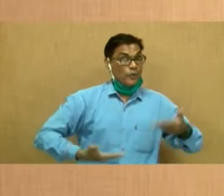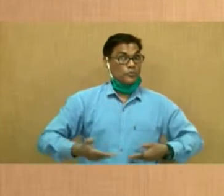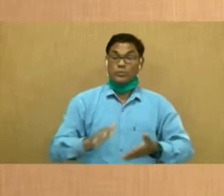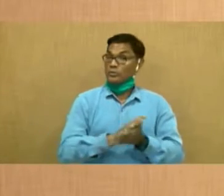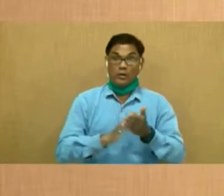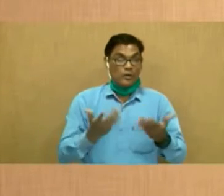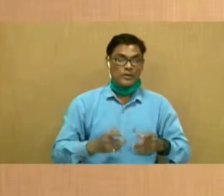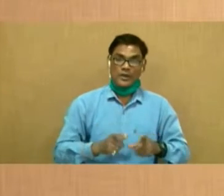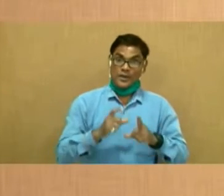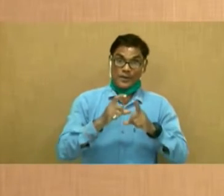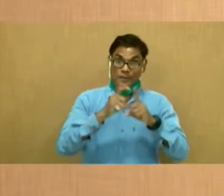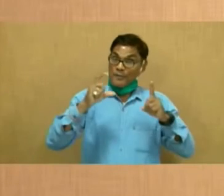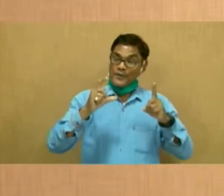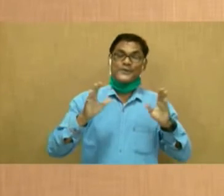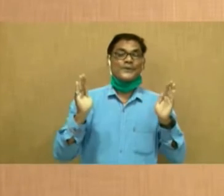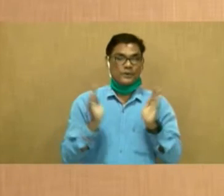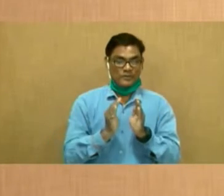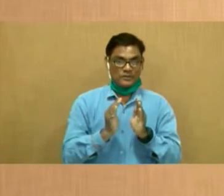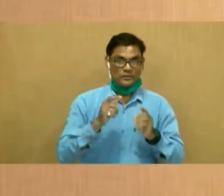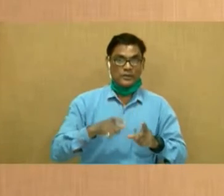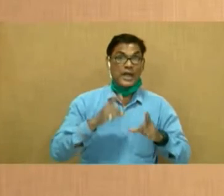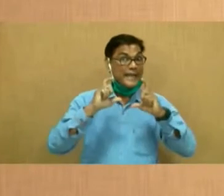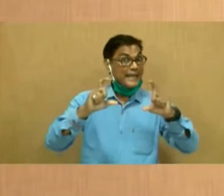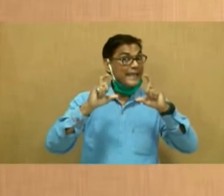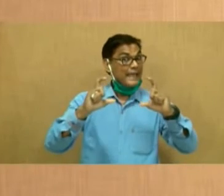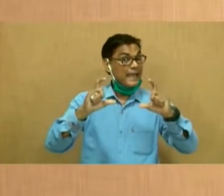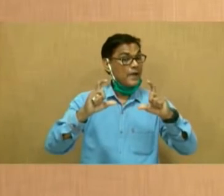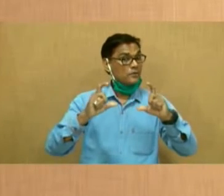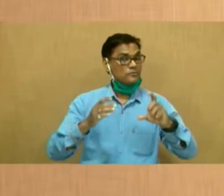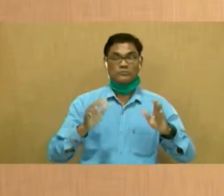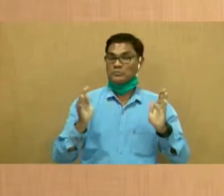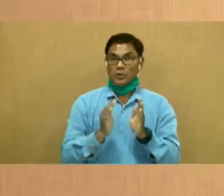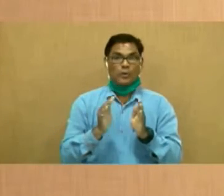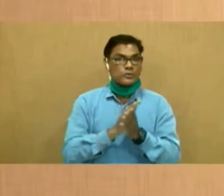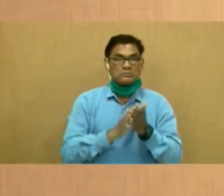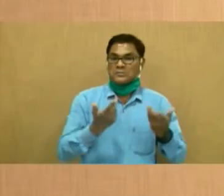ବିଗିଡ଼େ ତେବେ ସରକାର କଠୋର ନିଷ୍ପତ୍ତି ଗ୍ରହଣ କରିବେ ବୋଲି କହିଛନ୍ତି।